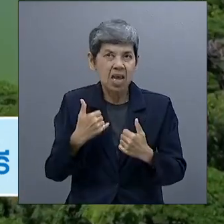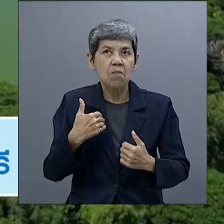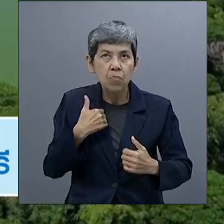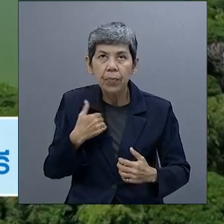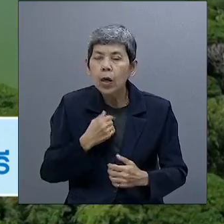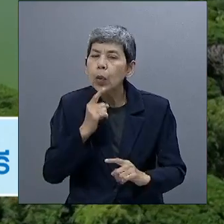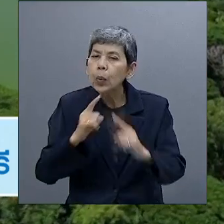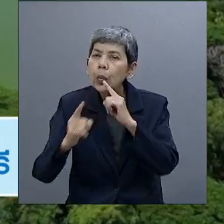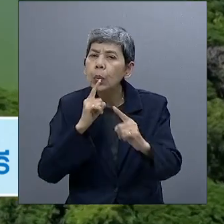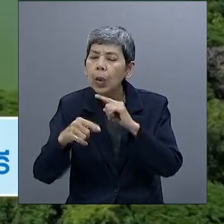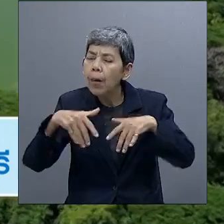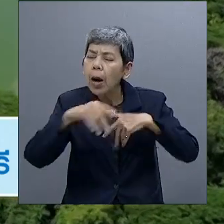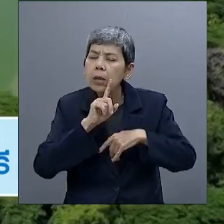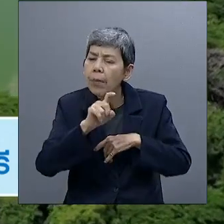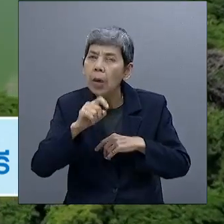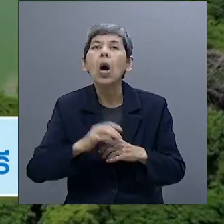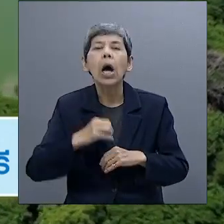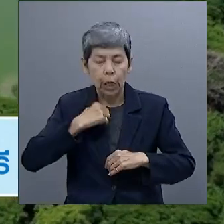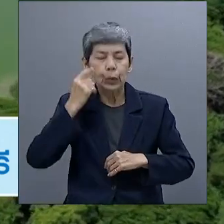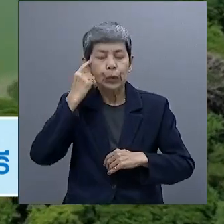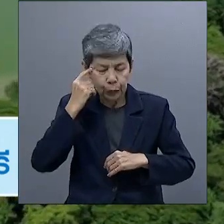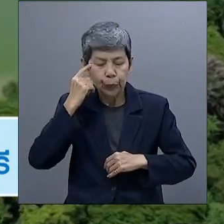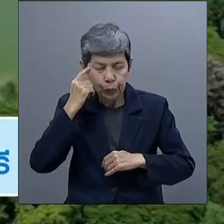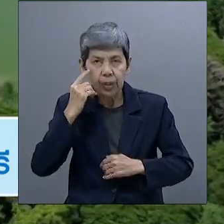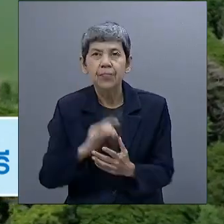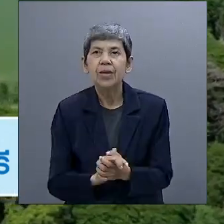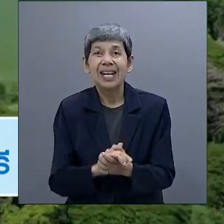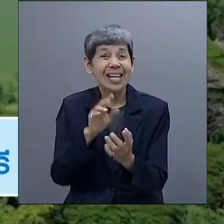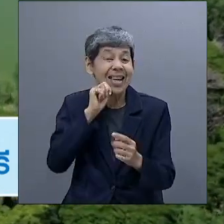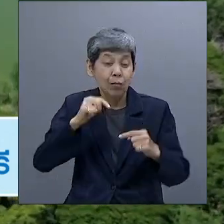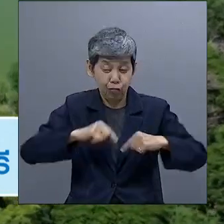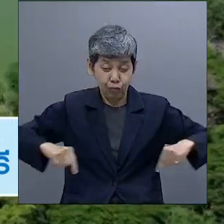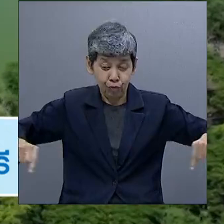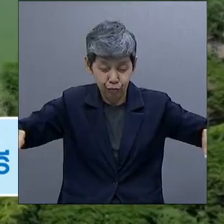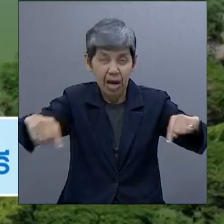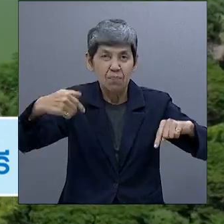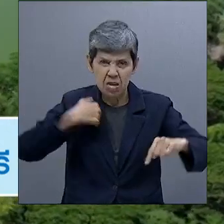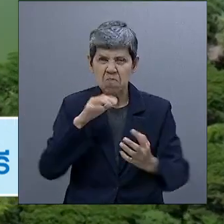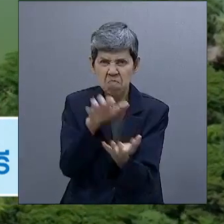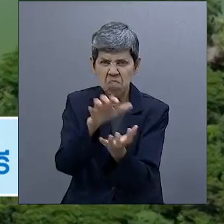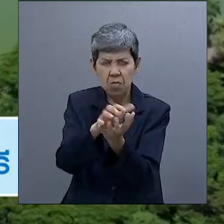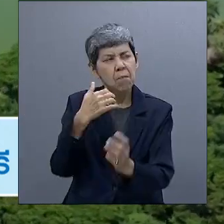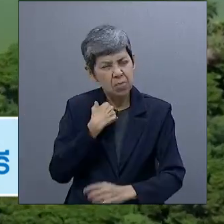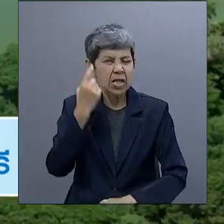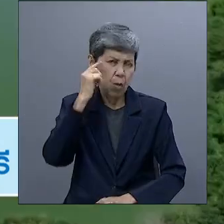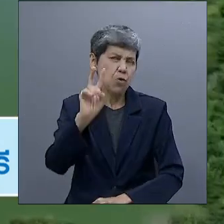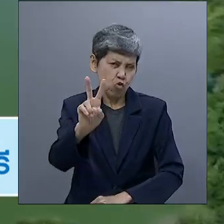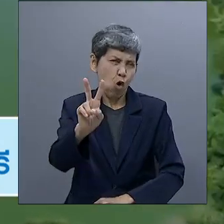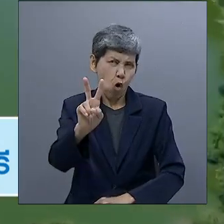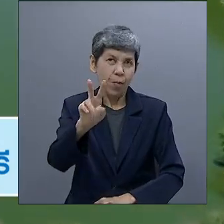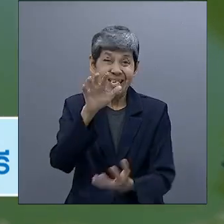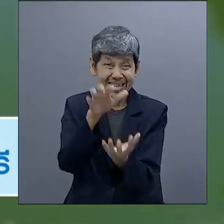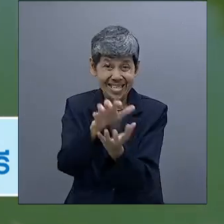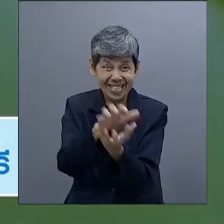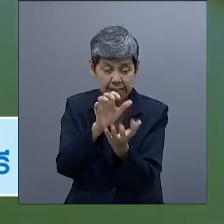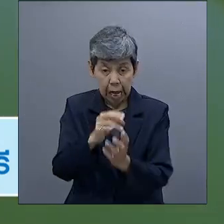การพูดคุยกับชาวบ้านก็ทำให้ทราบข้อมูลเบื้องต้นว่าบึงน้ำแห่งนี้เนี่ยน่าจะมีจระเข้2ตัวโดยจระเข้ที่ช